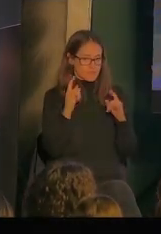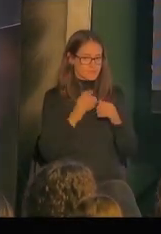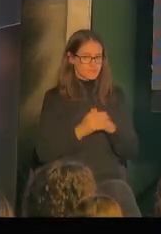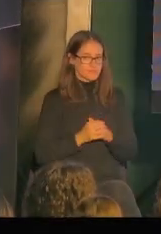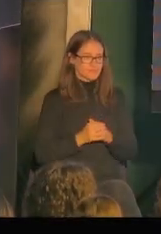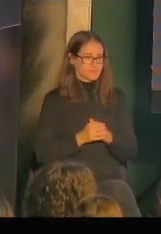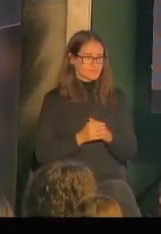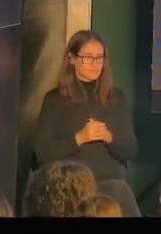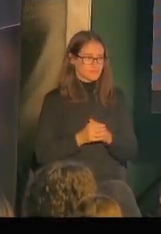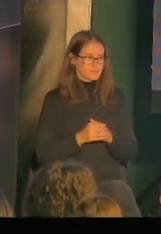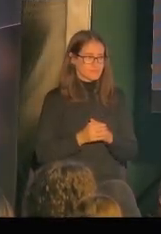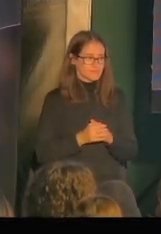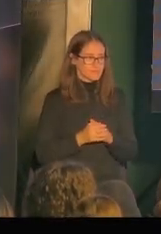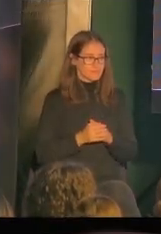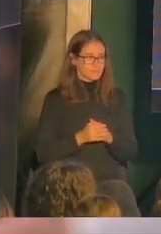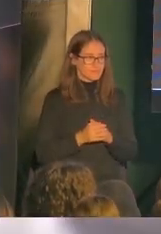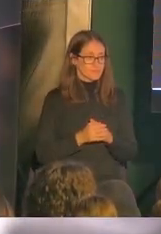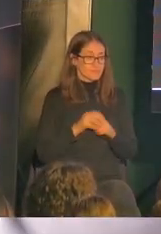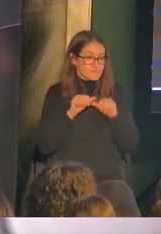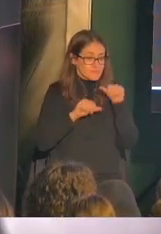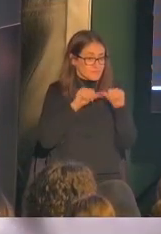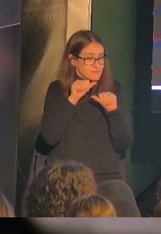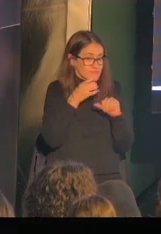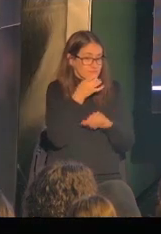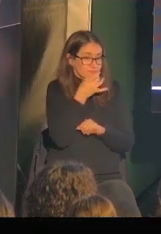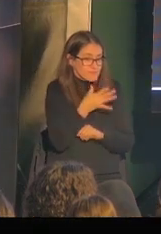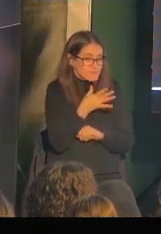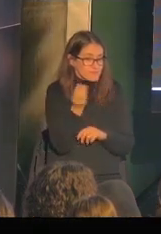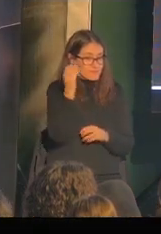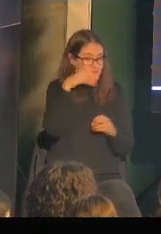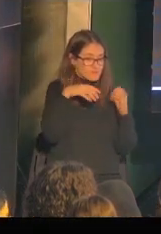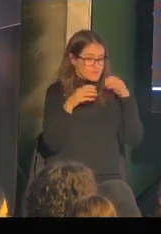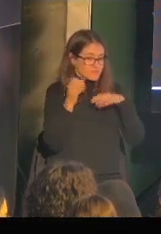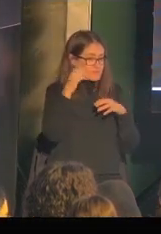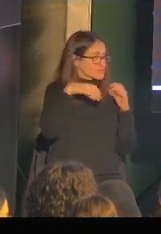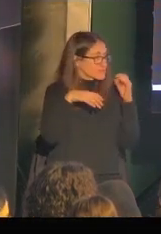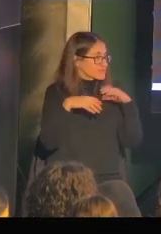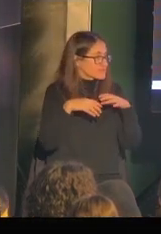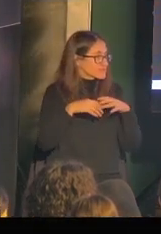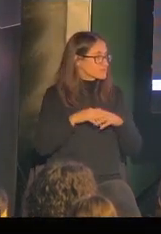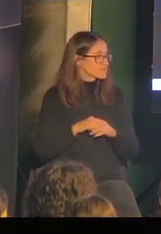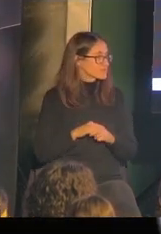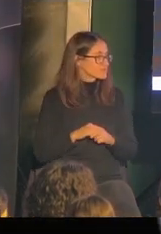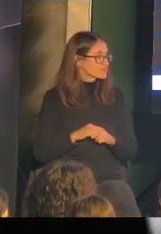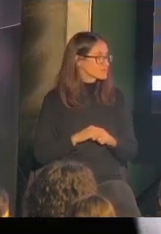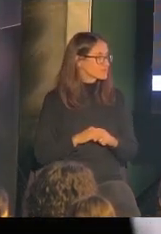Vale, el procés és molt senzill, únicament ho tornem a posar a dins